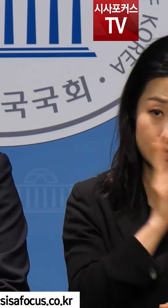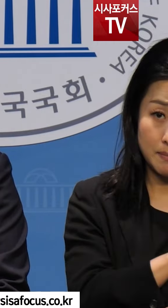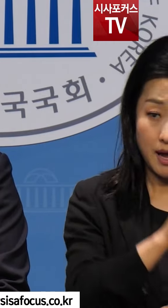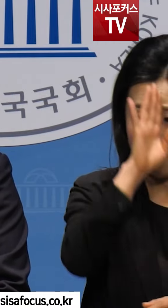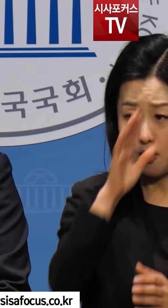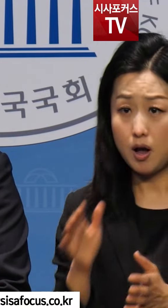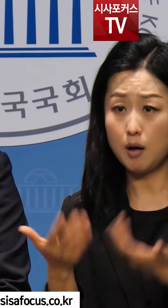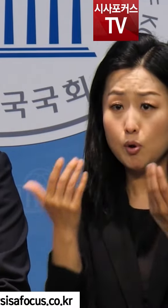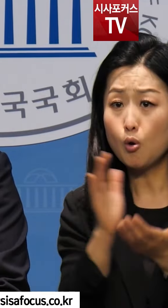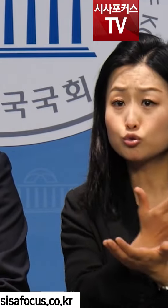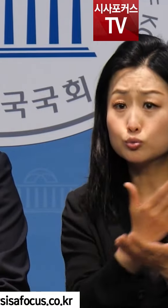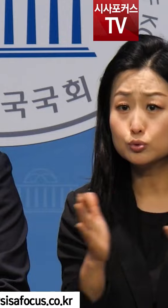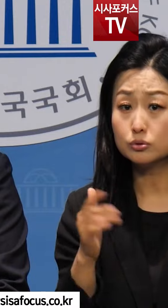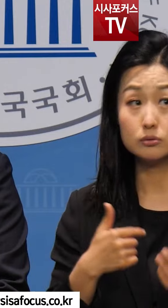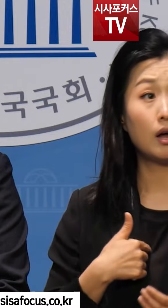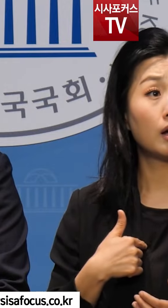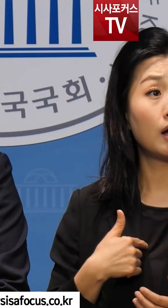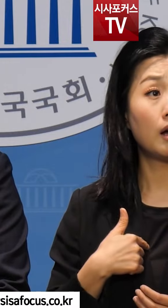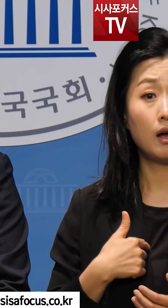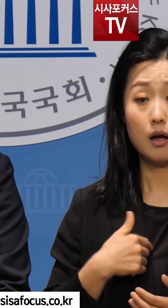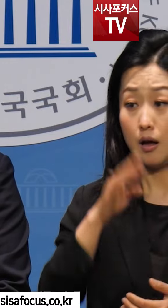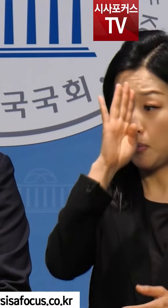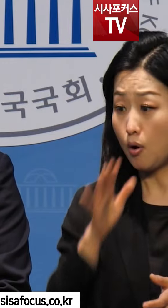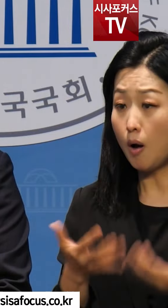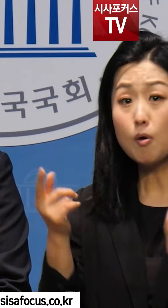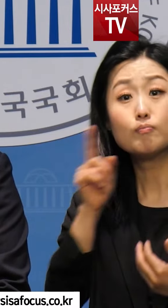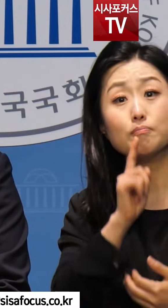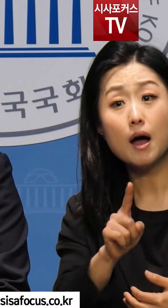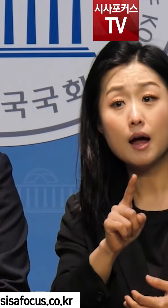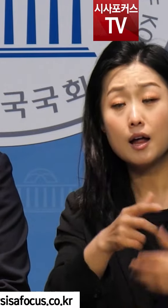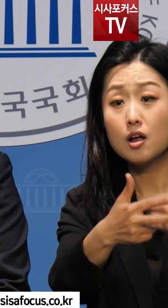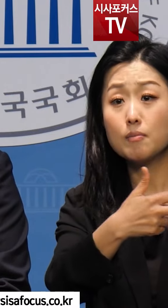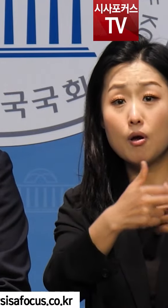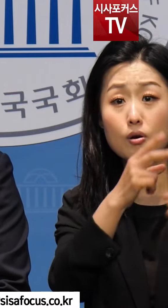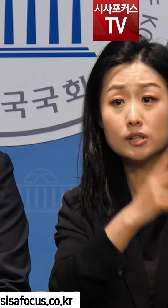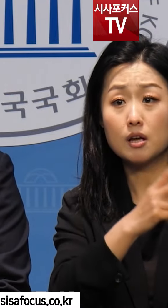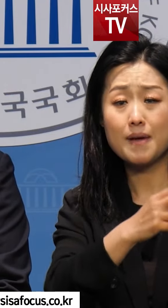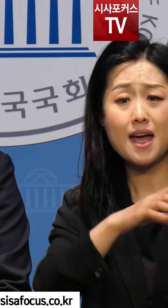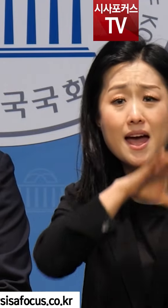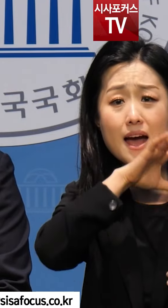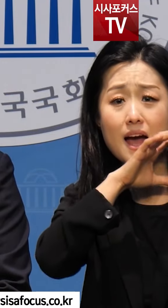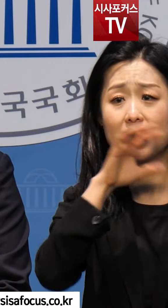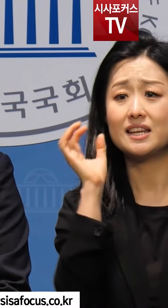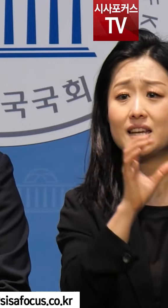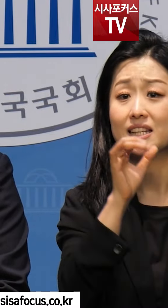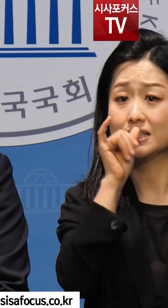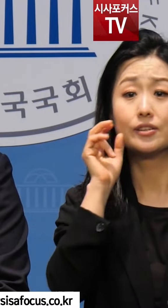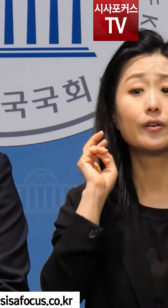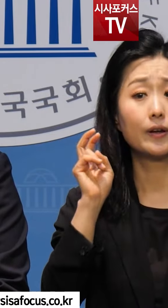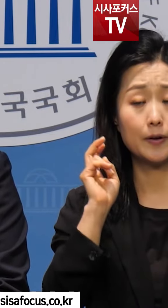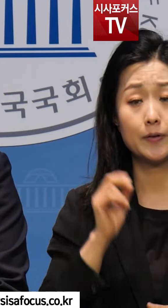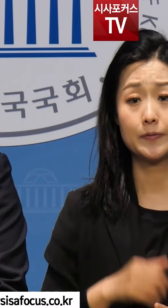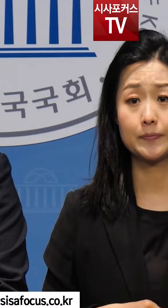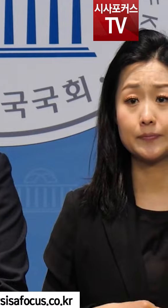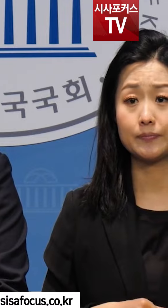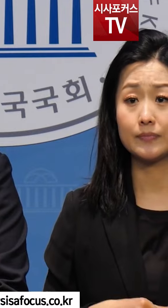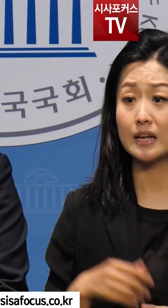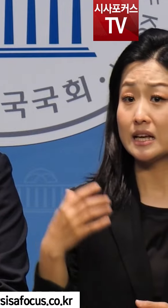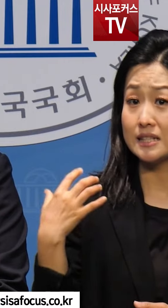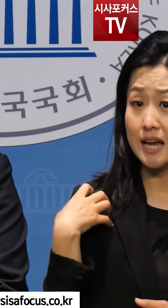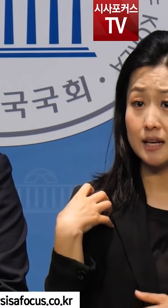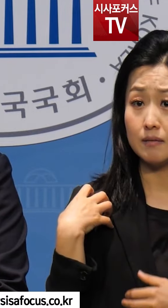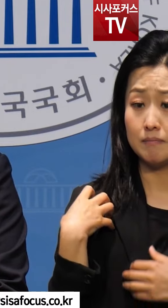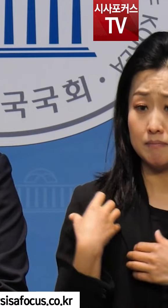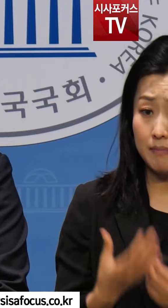구분된 환자는 내가 왜 경증이냐며 의사에게 항의할 가능성이 높습니다. 책임과